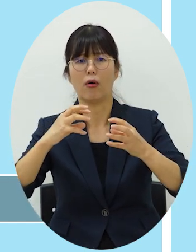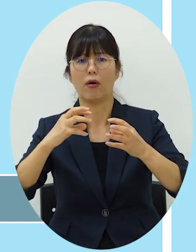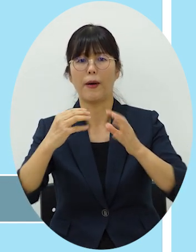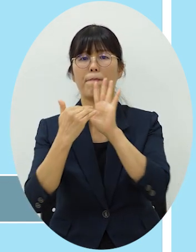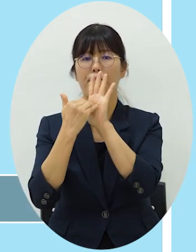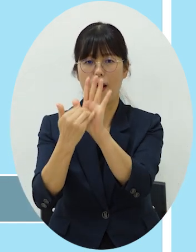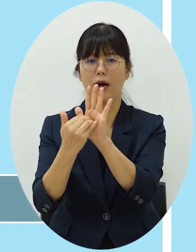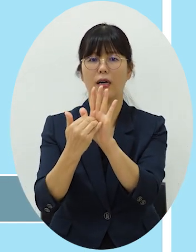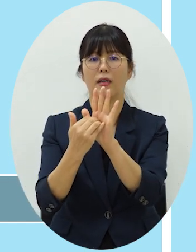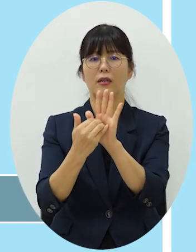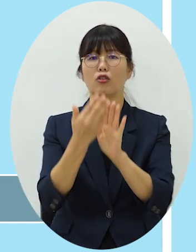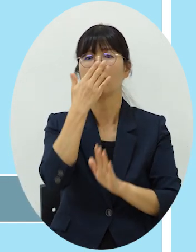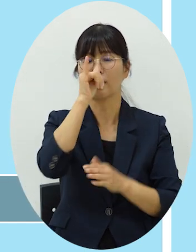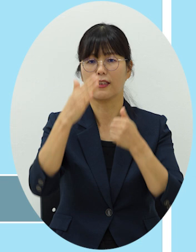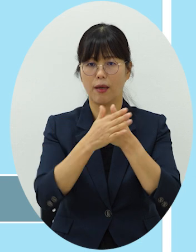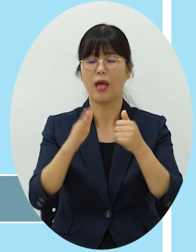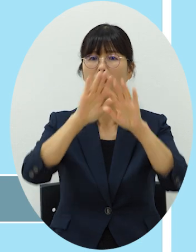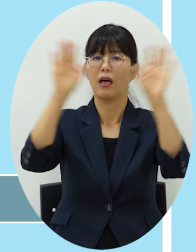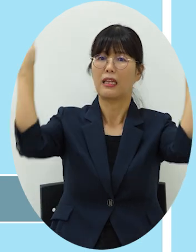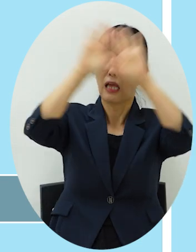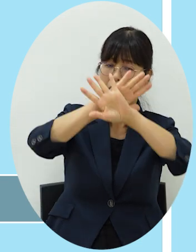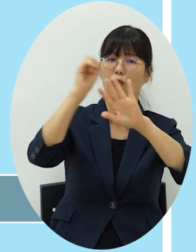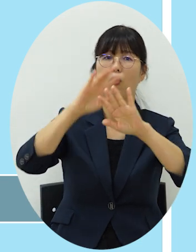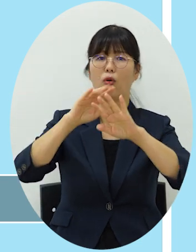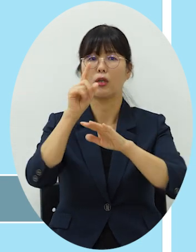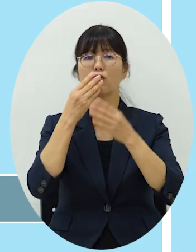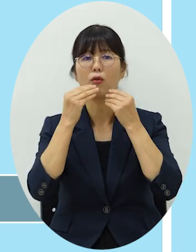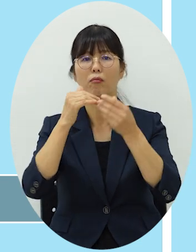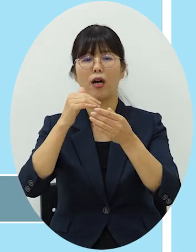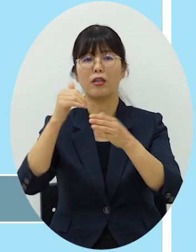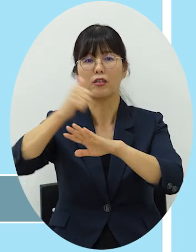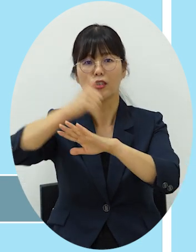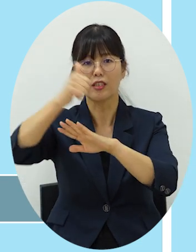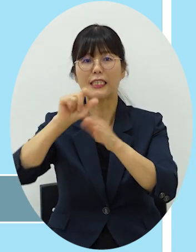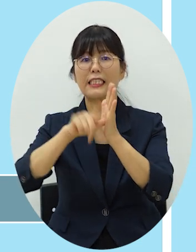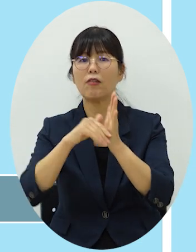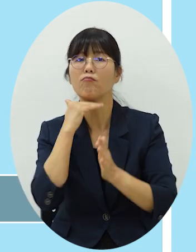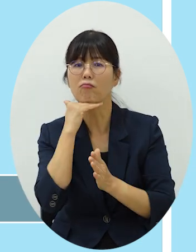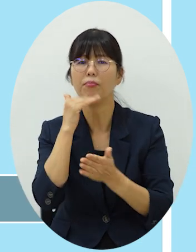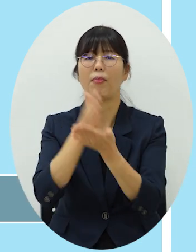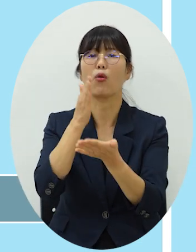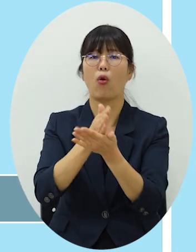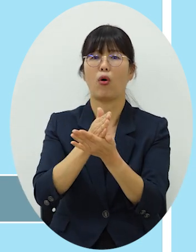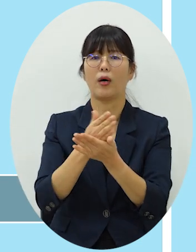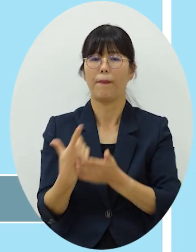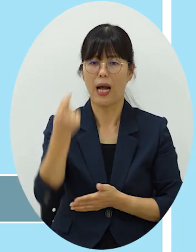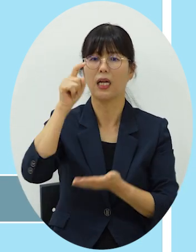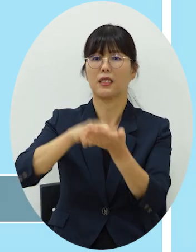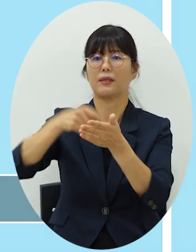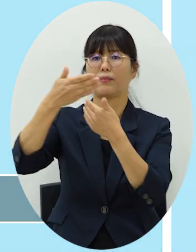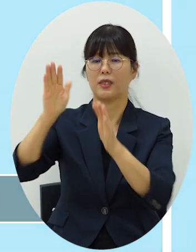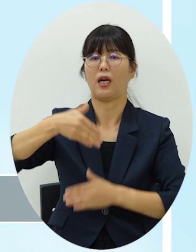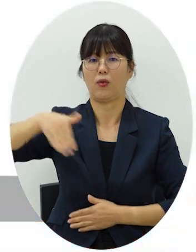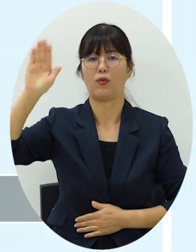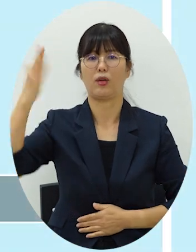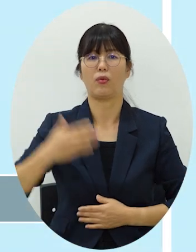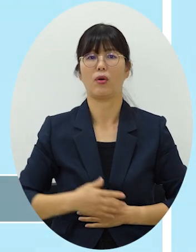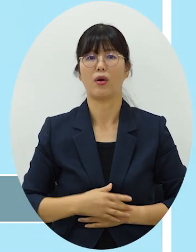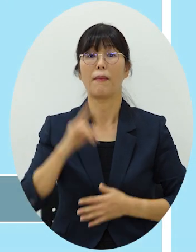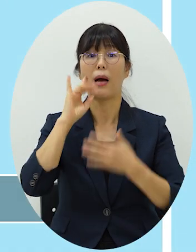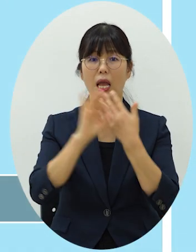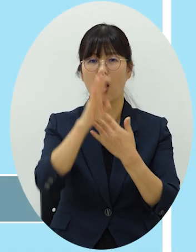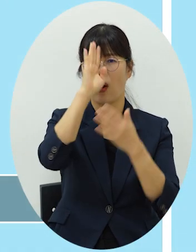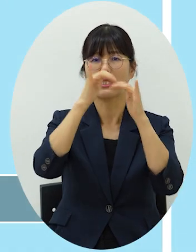막을 수 있으니 야간이나 주말이라고 외래 진료 시까지 기다리지 마시고 즉시 응급실로 가도록 합니다.